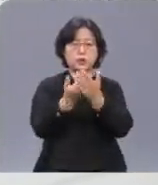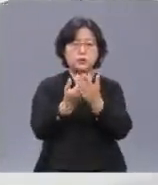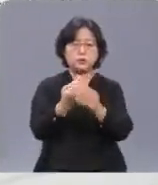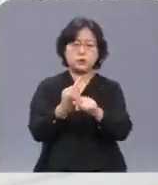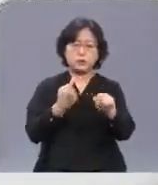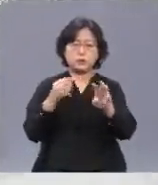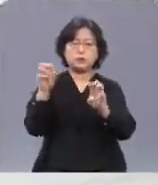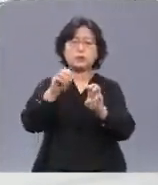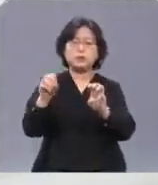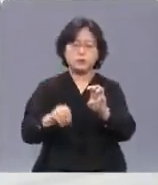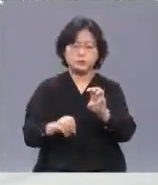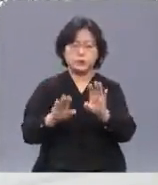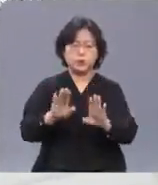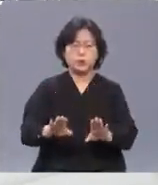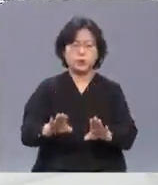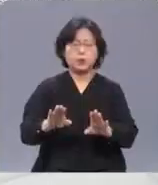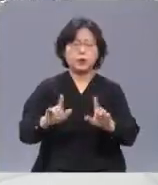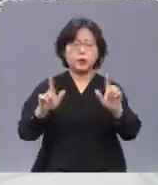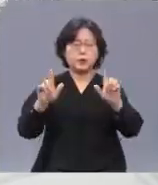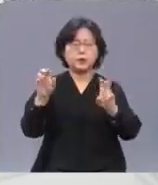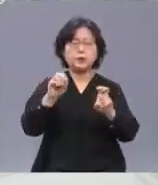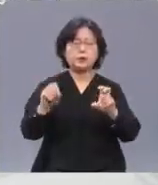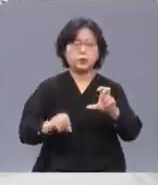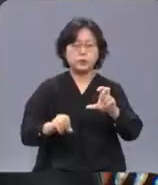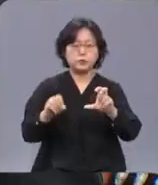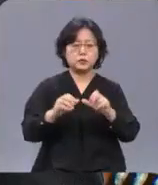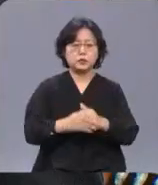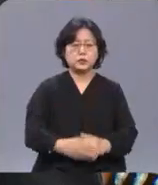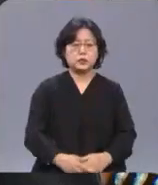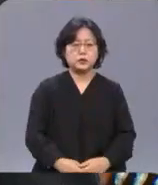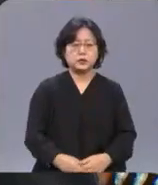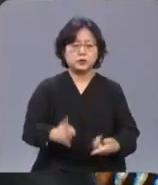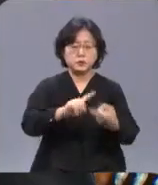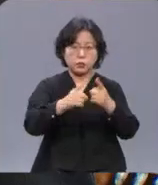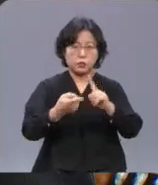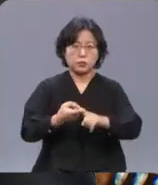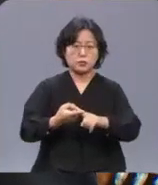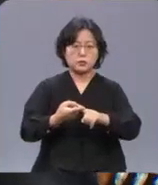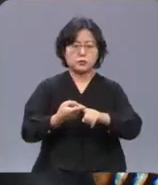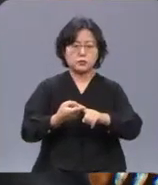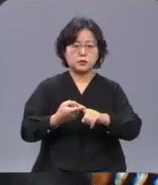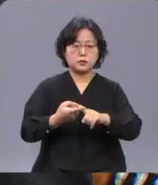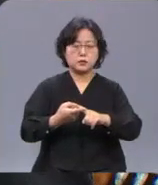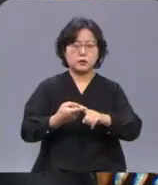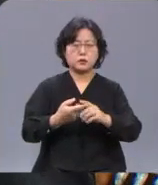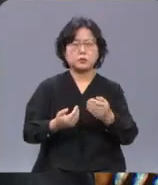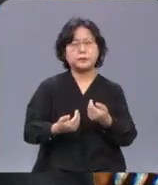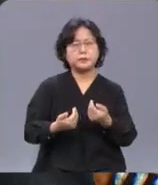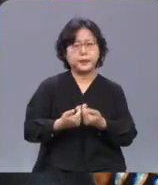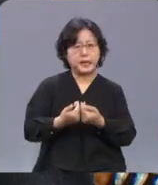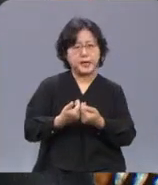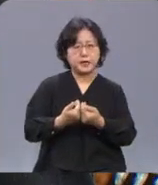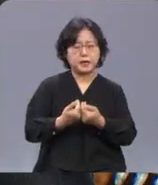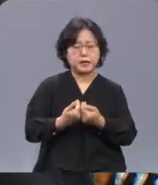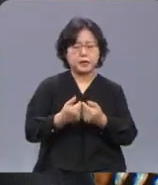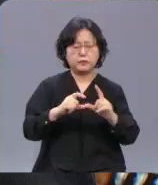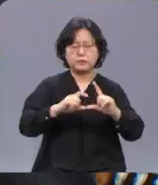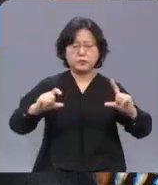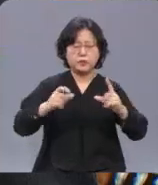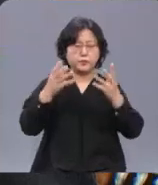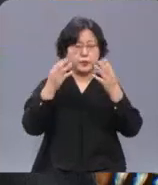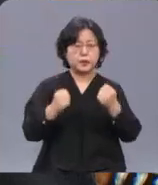지난해 30%, 올해 25% 수준입니다. 서로 어떤 상충되는 부분들이 많이 있지